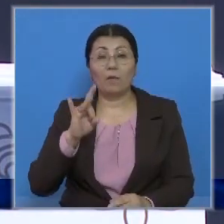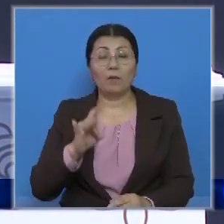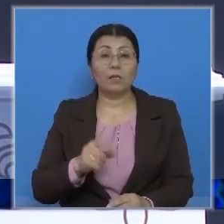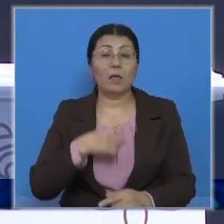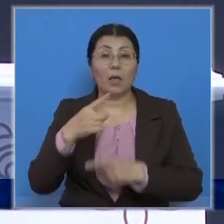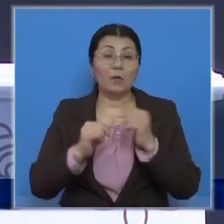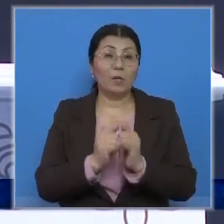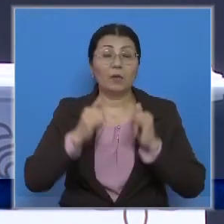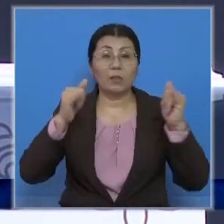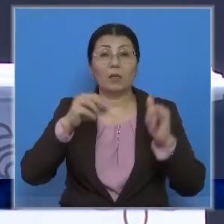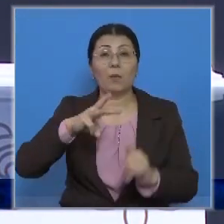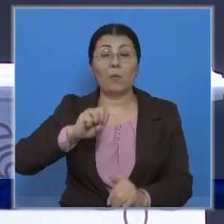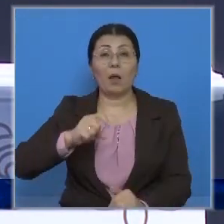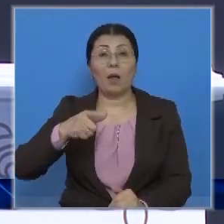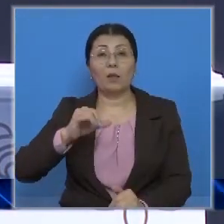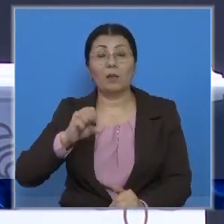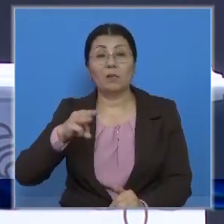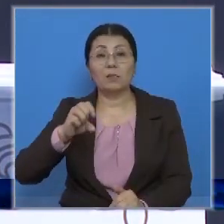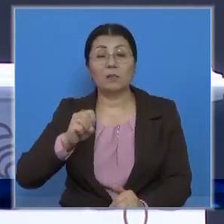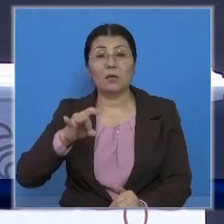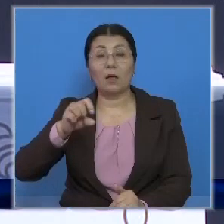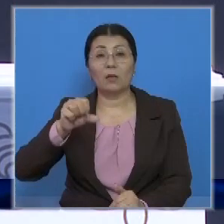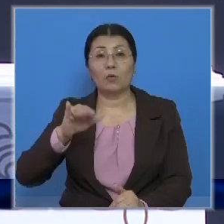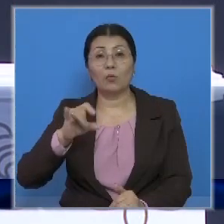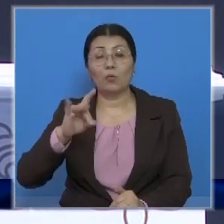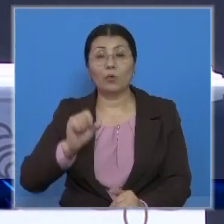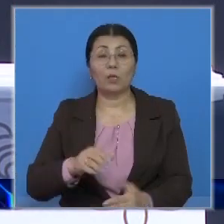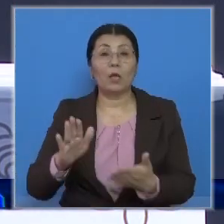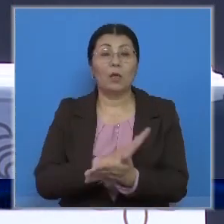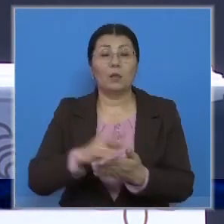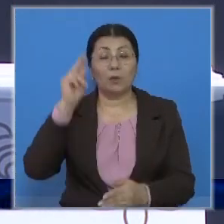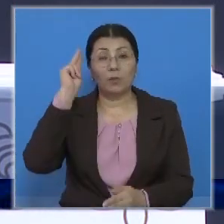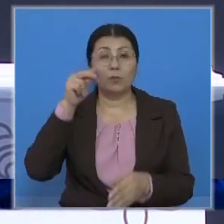дамыту мақсатында, магистратура алу мақсатында сол жерге тегін оқуға жіберіледі.